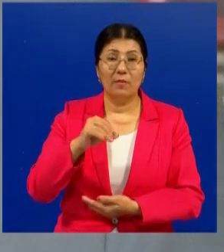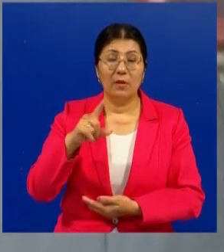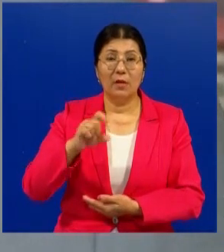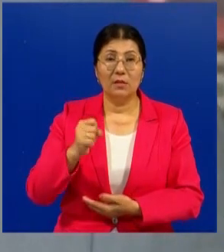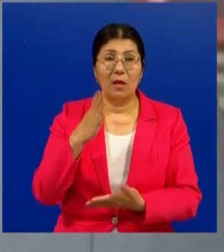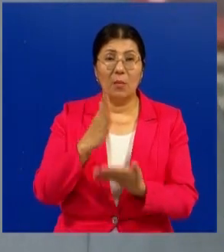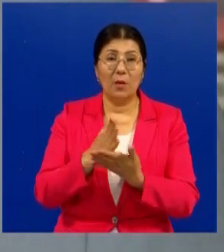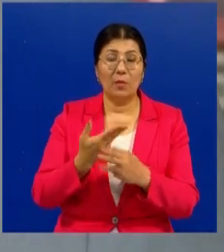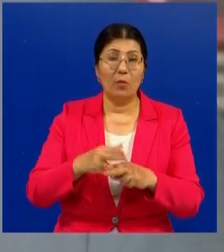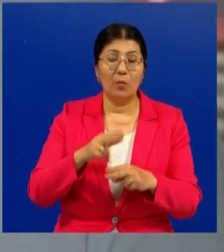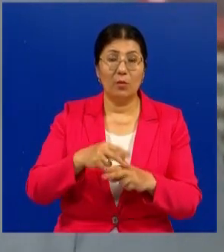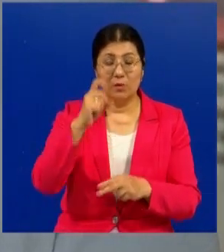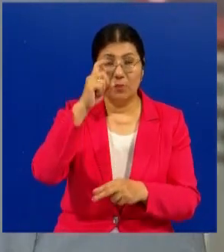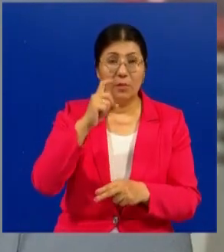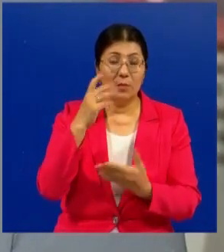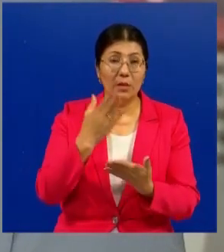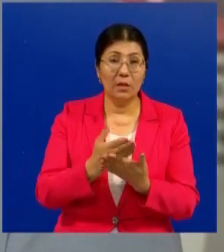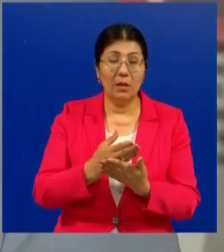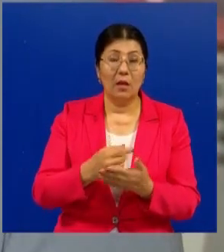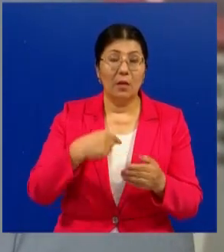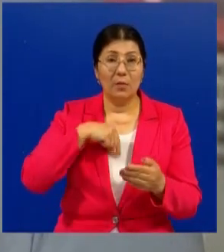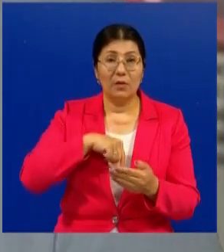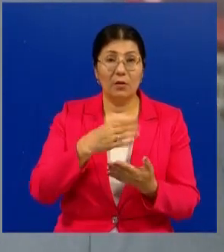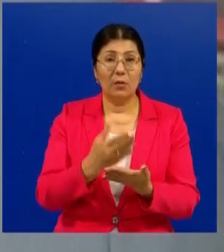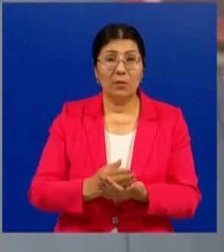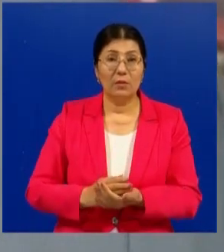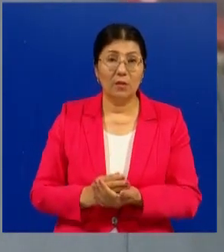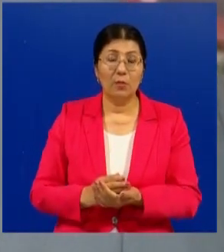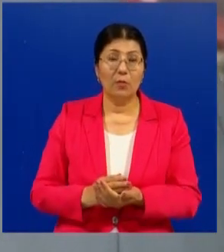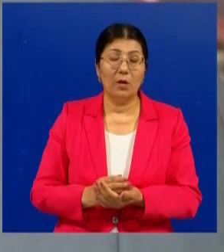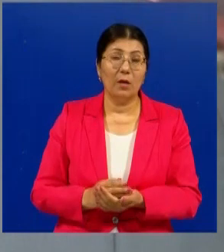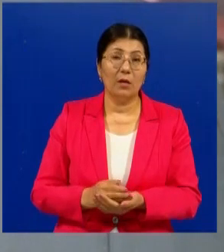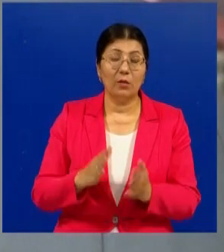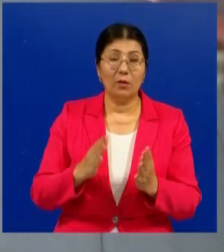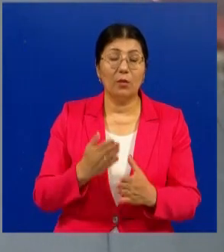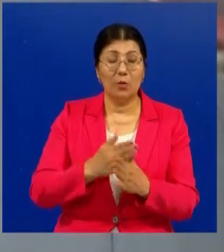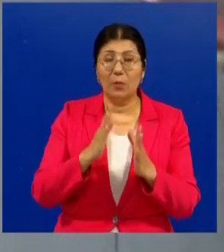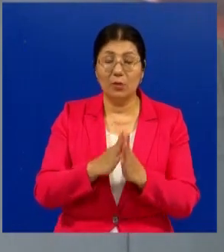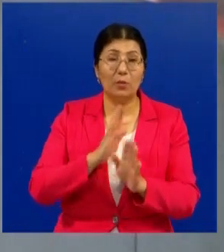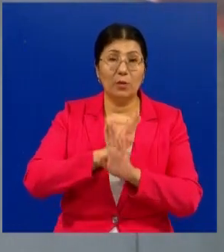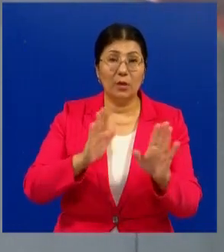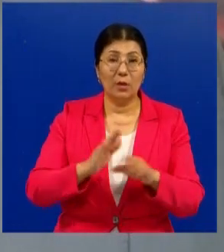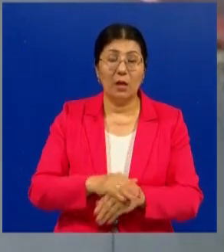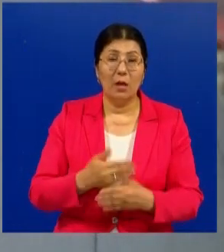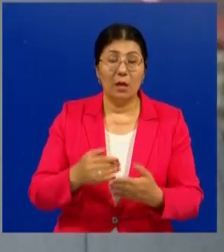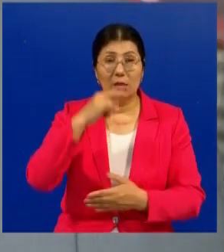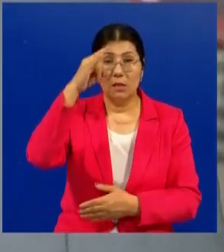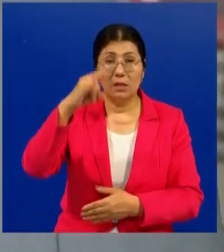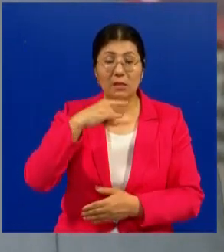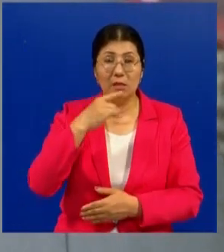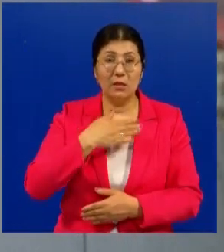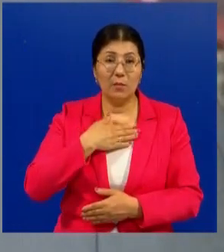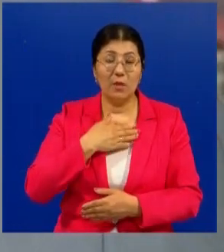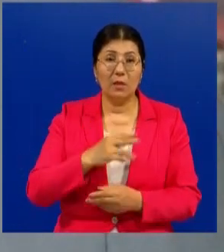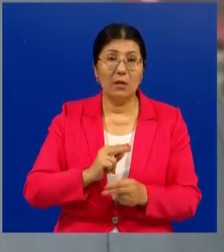sözde, iki ıqımda tüsünbegen psikolog bolsa, kabinetin jawab, WhatsApp'ın jawab, oğan barmay koyunuz. Qazır, Qazıqstan boyunca her bir aymaqta, men şakitlerim